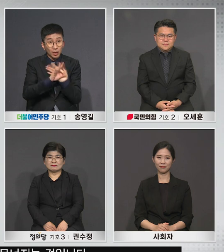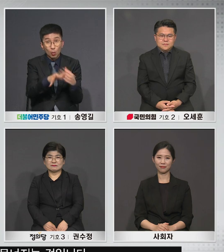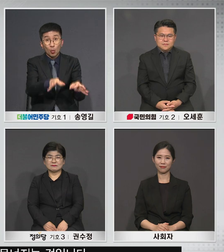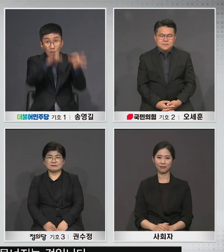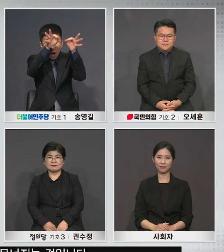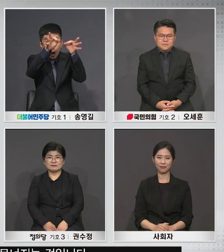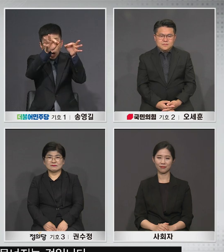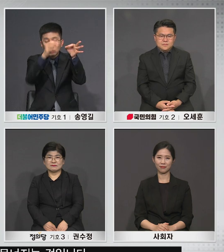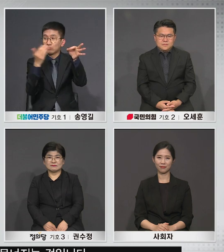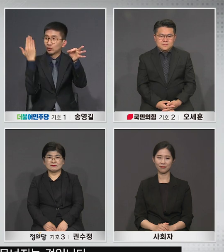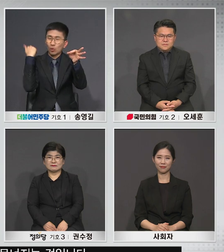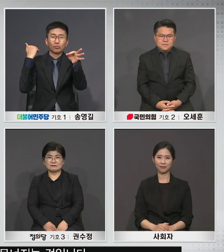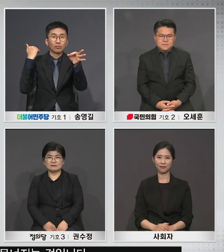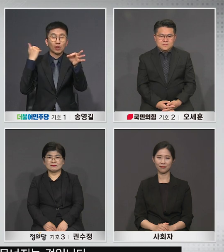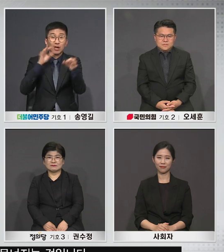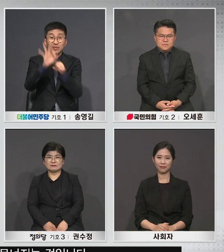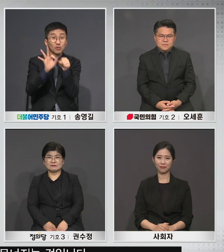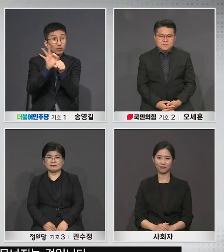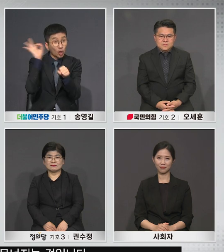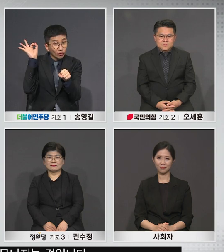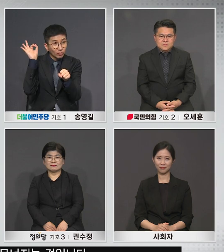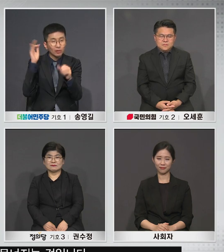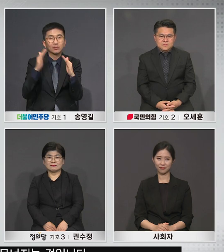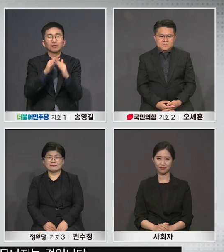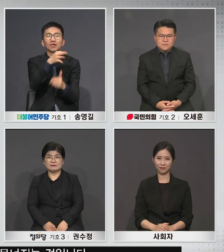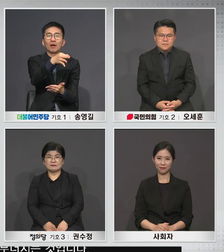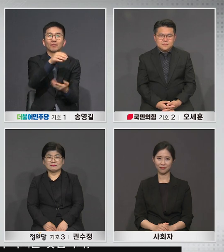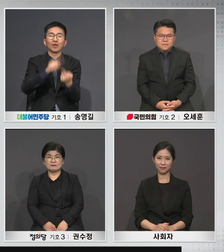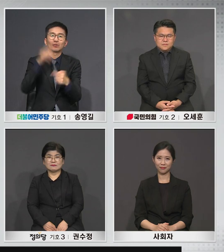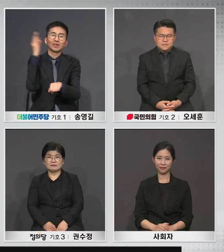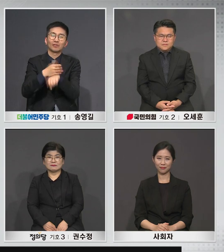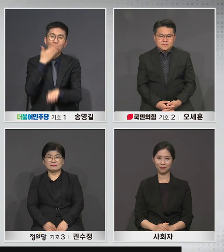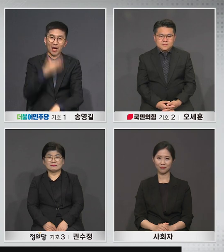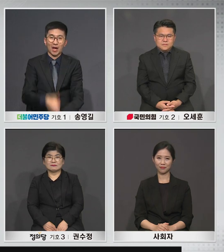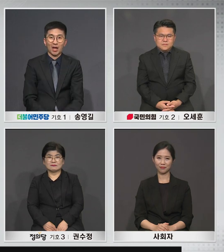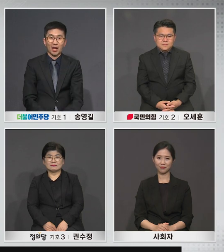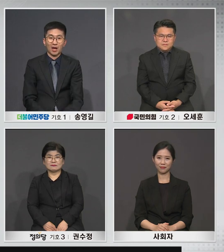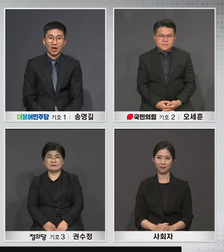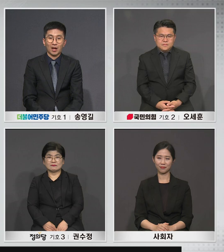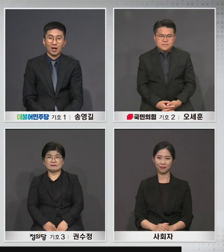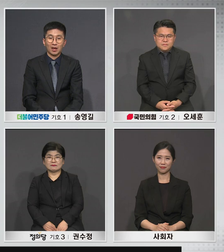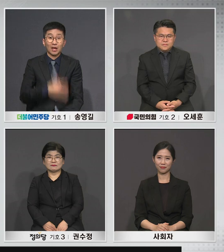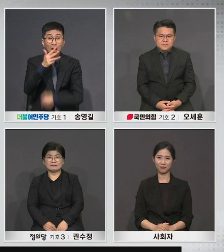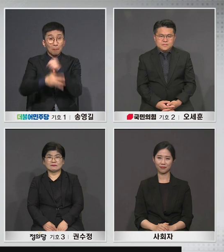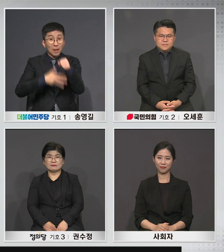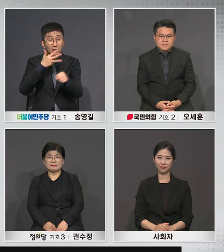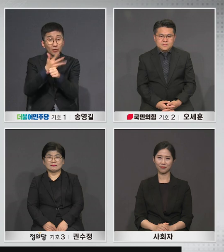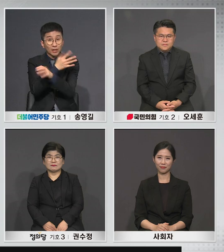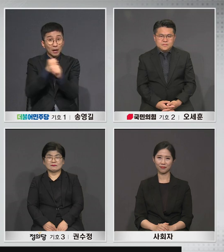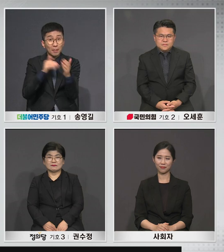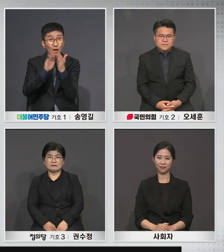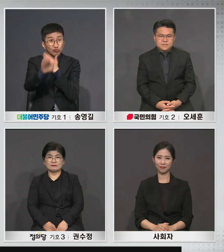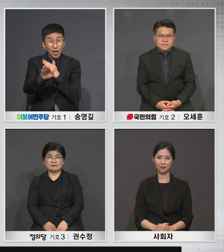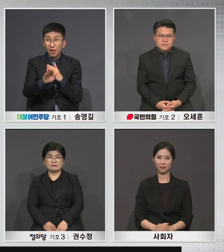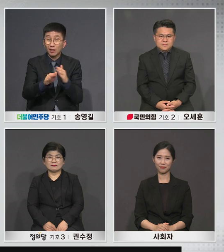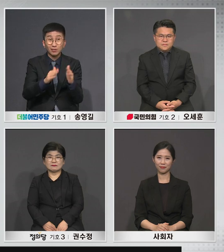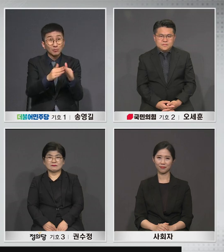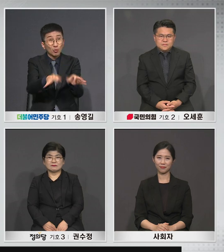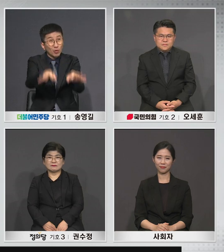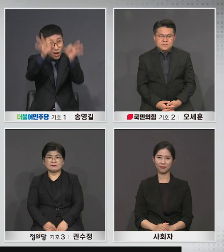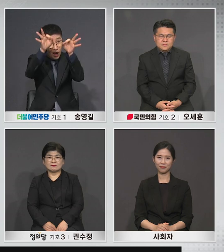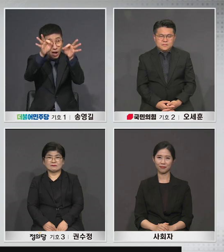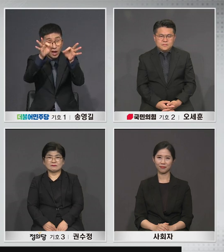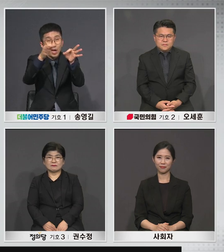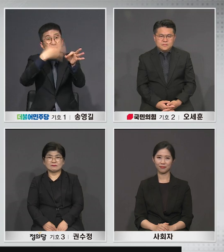살면서 집값 오르는 걱정은 안 해도 되는 거죠. 뉴스테인은 8년 의무 임대 기한이 끝나고 나면 시가로 분양해서 엄청난